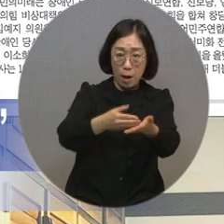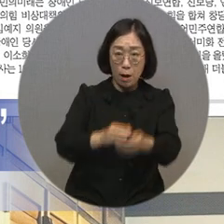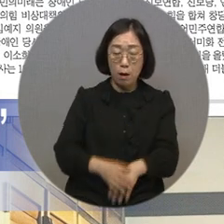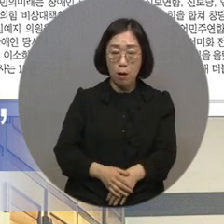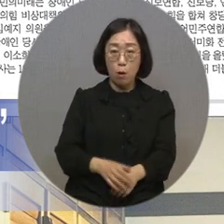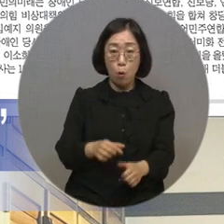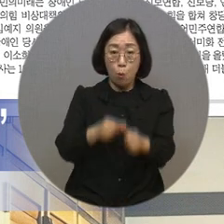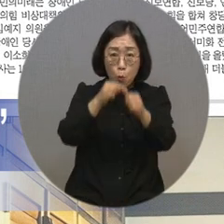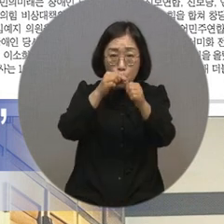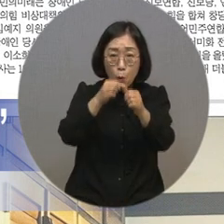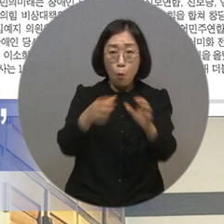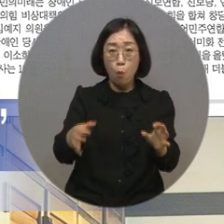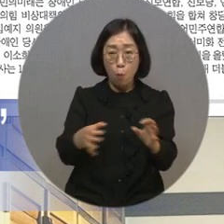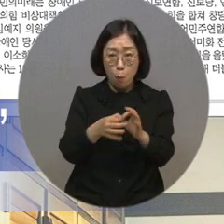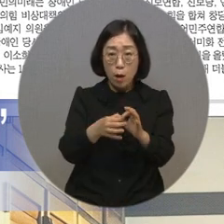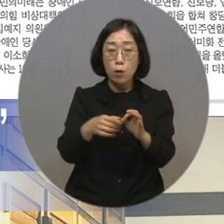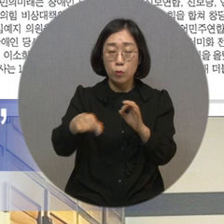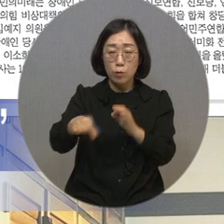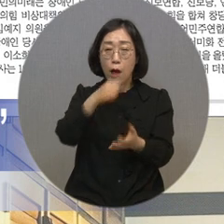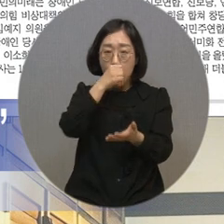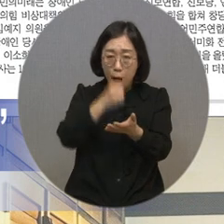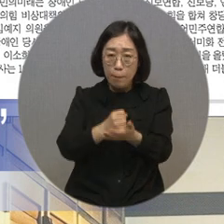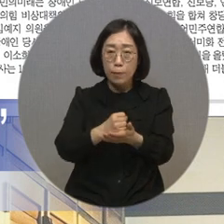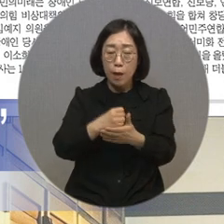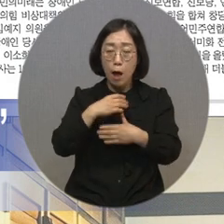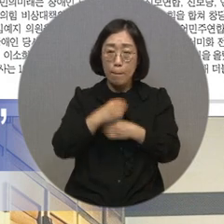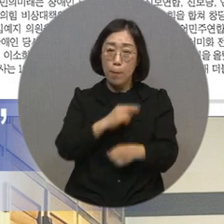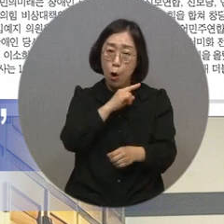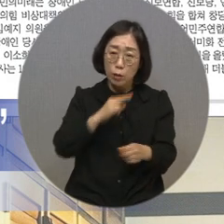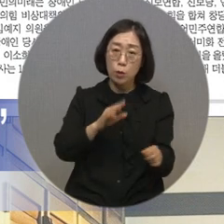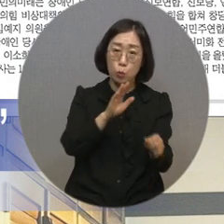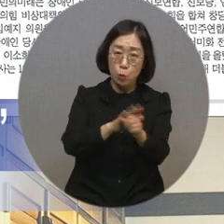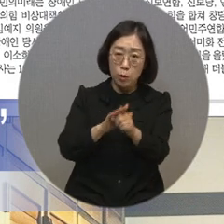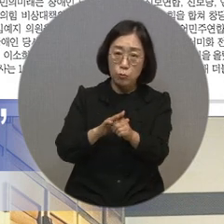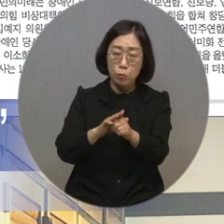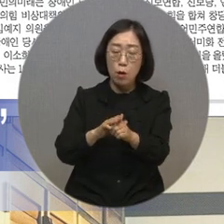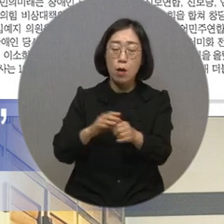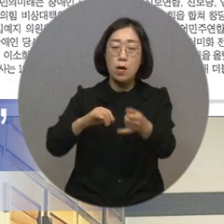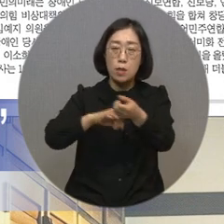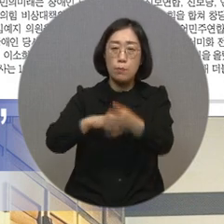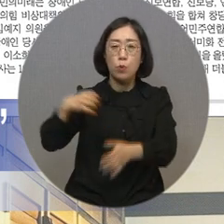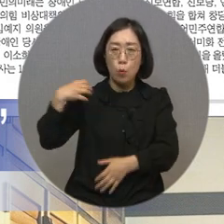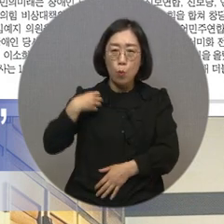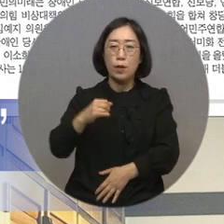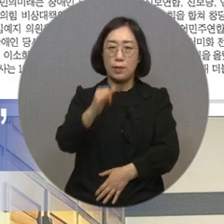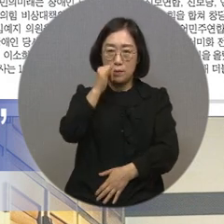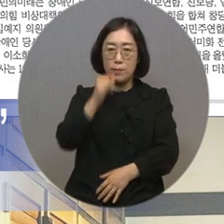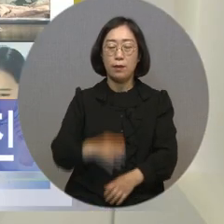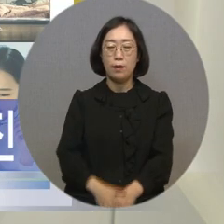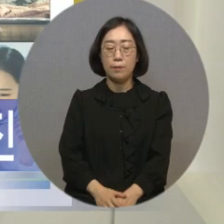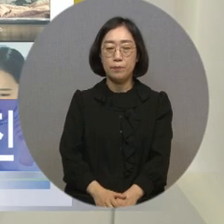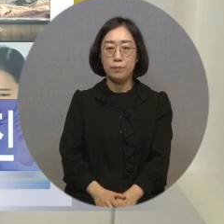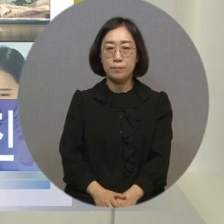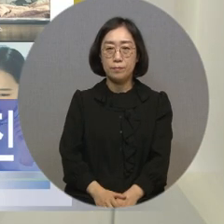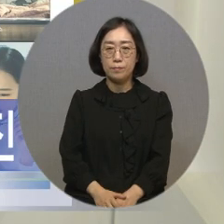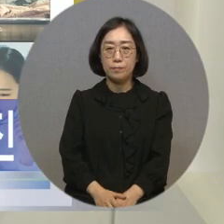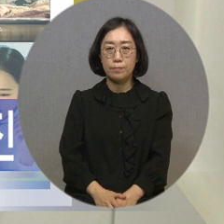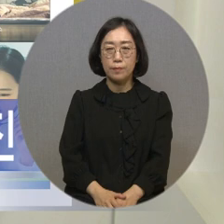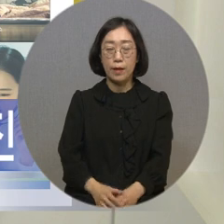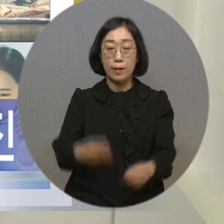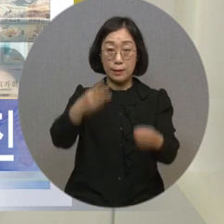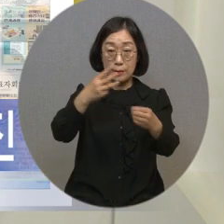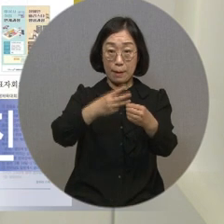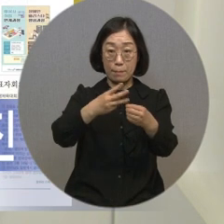고용 영역에서는 사용자의 정당한 편의가 제공돼야 할 의무가 있다고 합니다 다음은